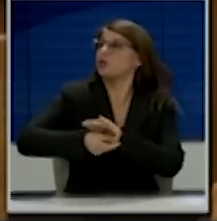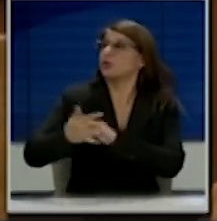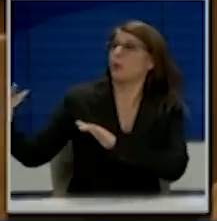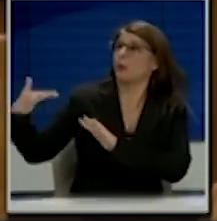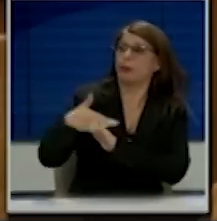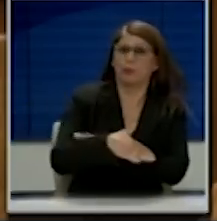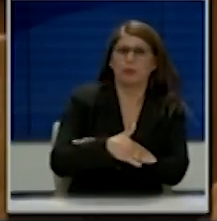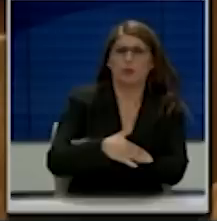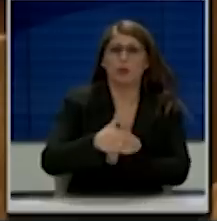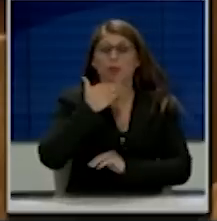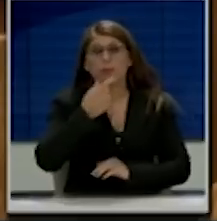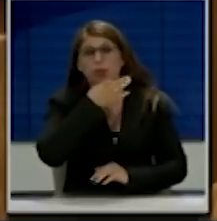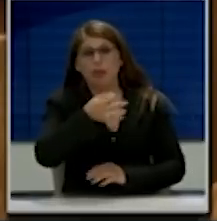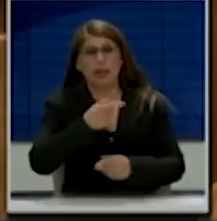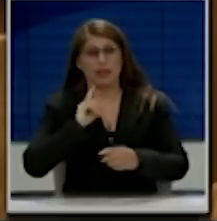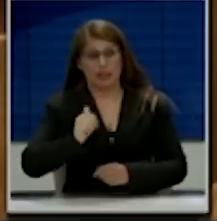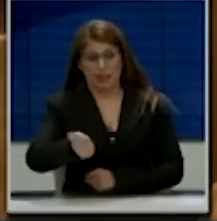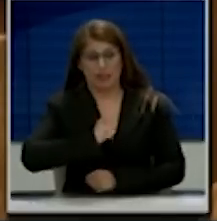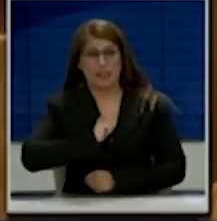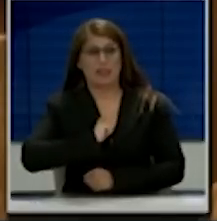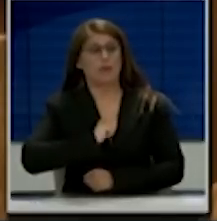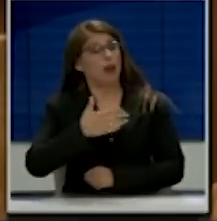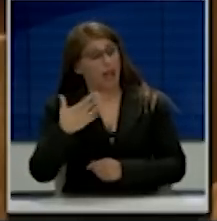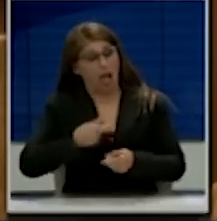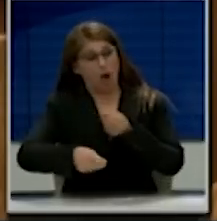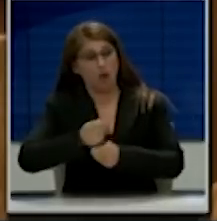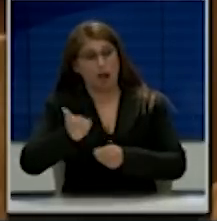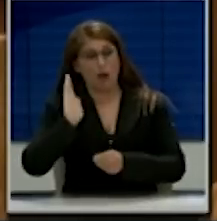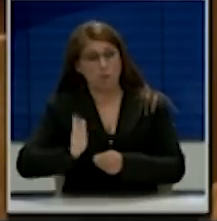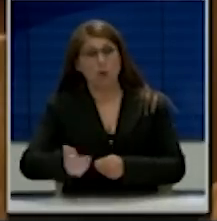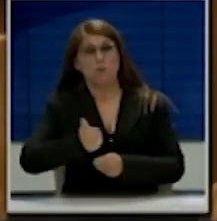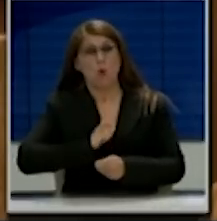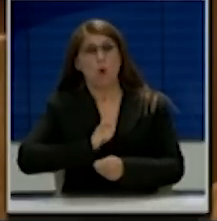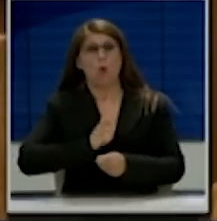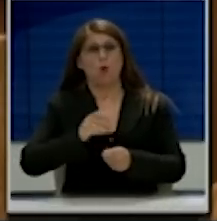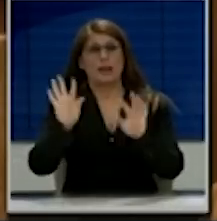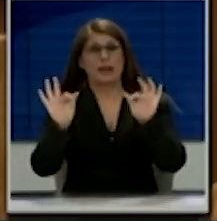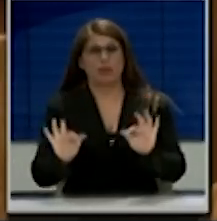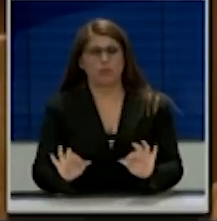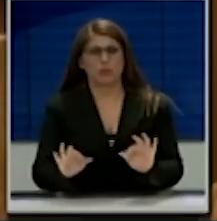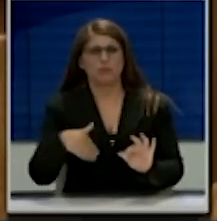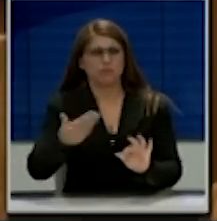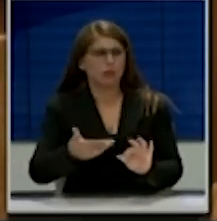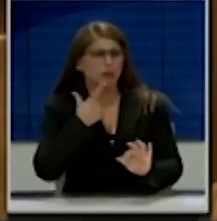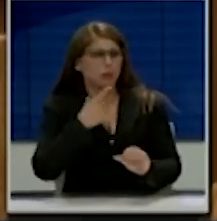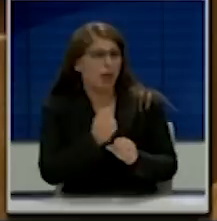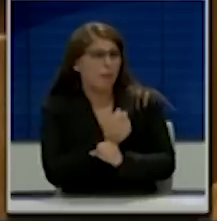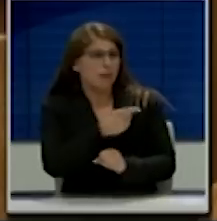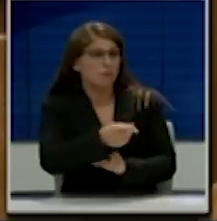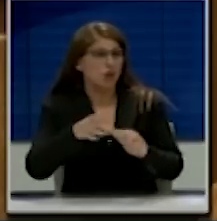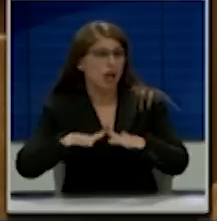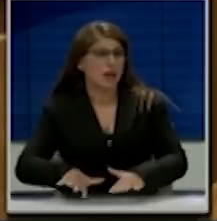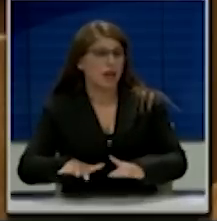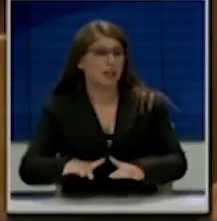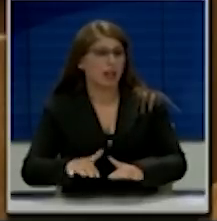την ικανότητα της αγοράς να αυτορυθμίζεται και μετά να σας προβληματίζει η επιμονή της ανεργίας που τσακίζει τους